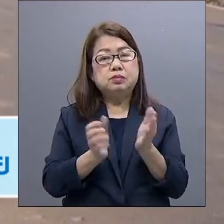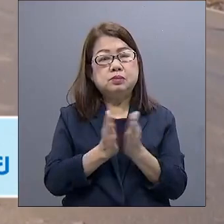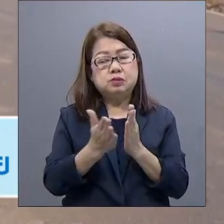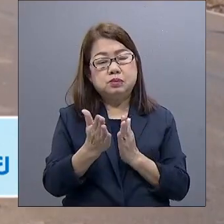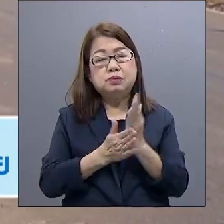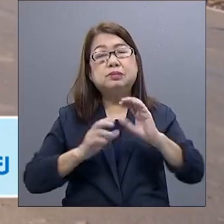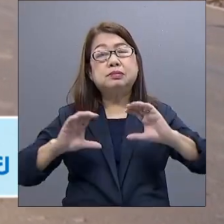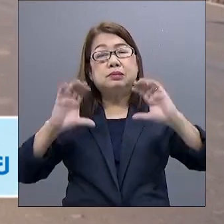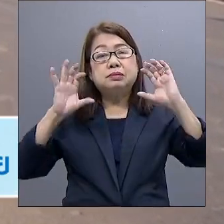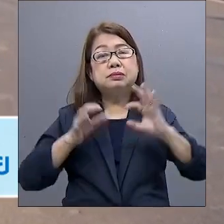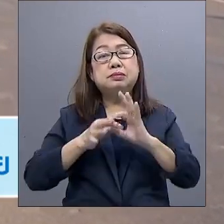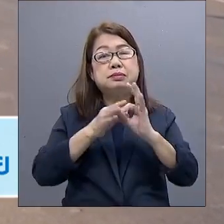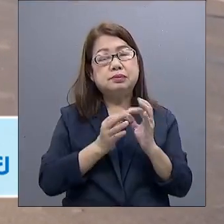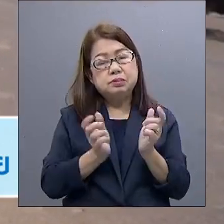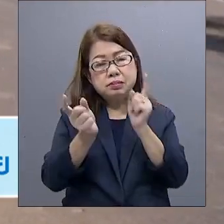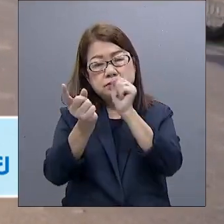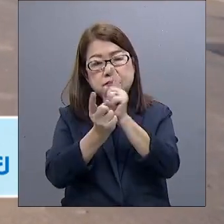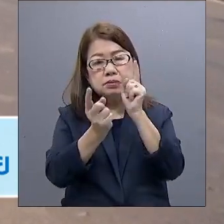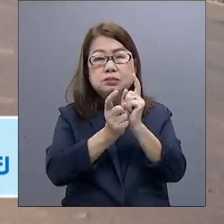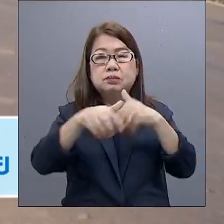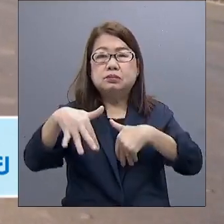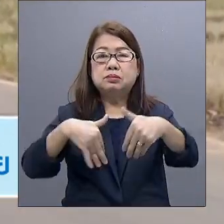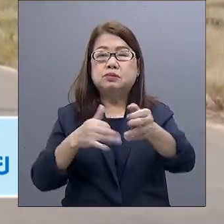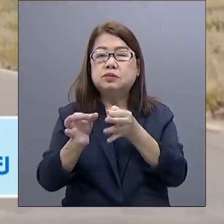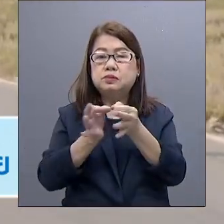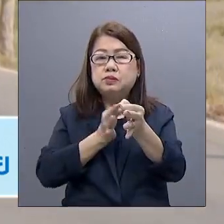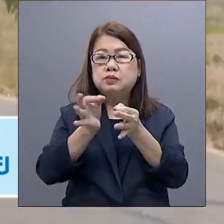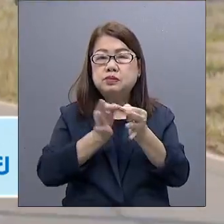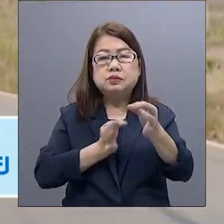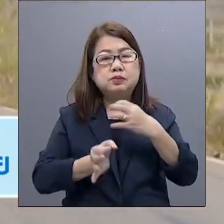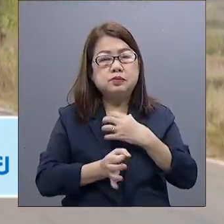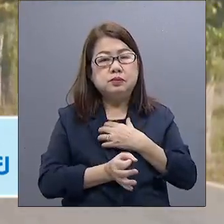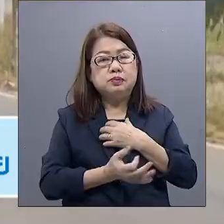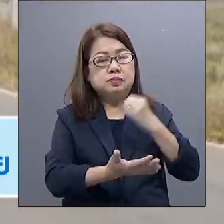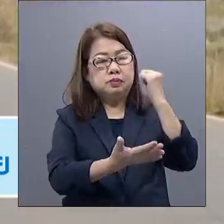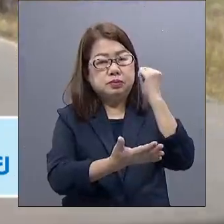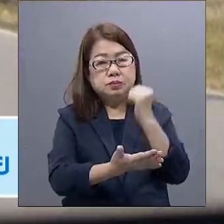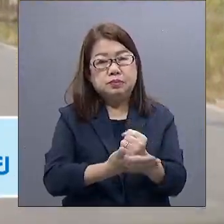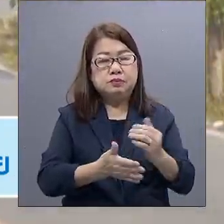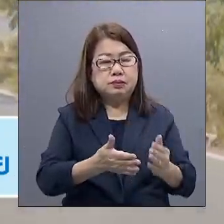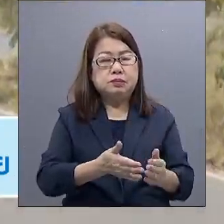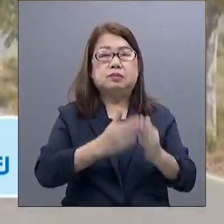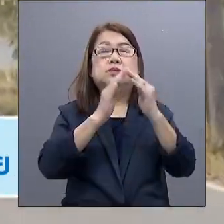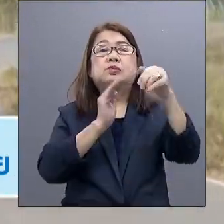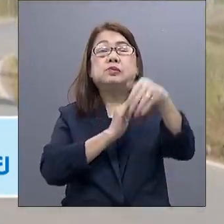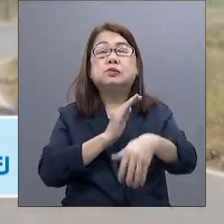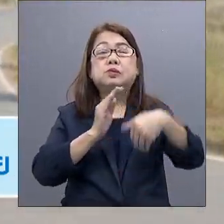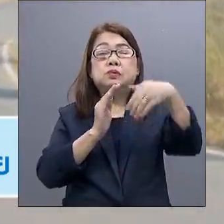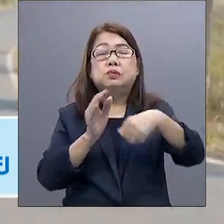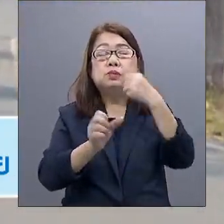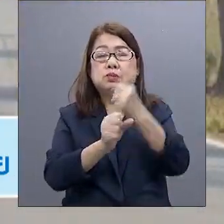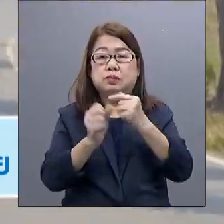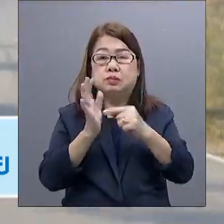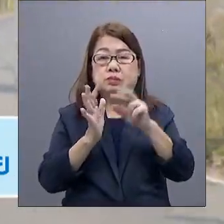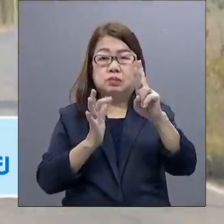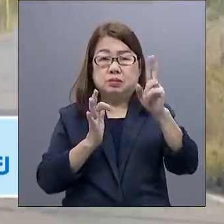้ามาในการขอประทานบัติเหมองแร่โดตแทนชาวบานกบอกว่าก่อนหนานี้นี่นะ